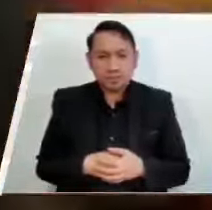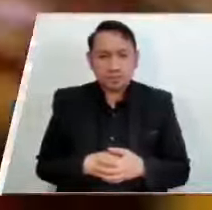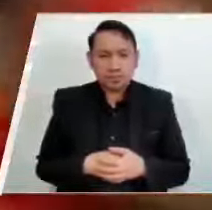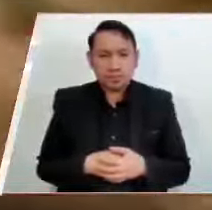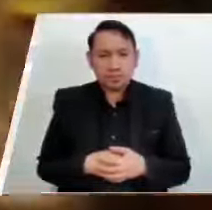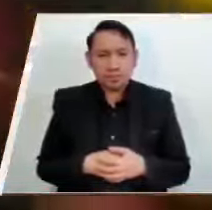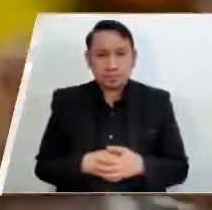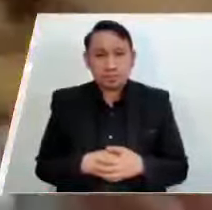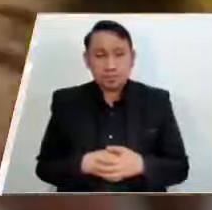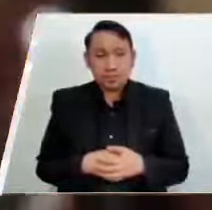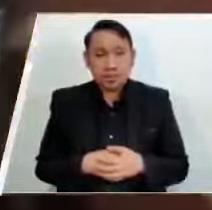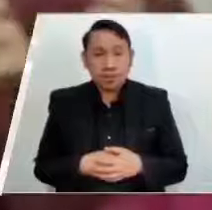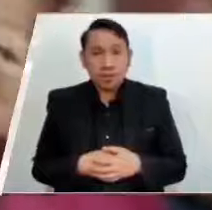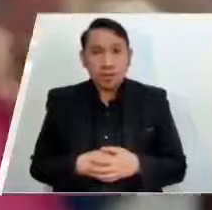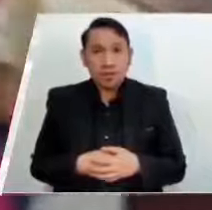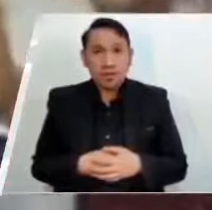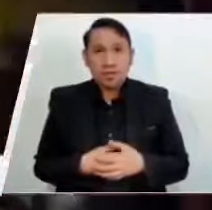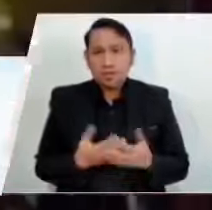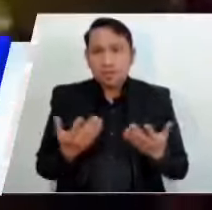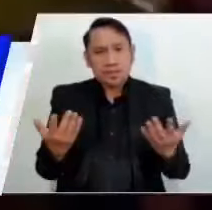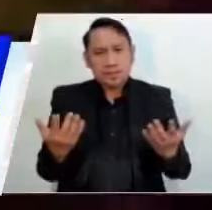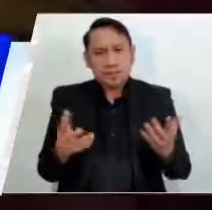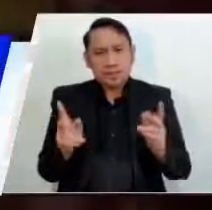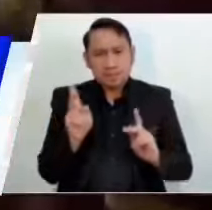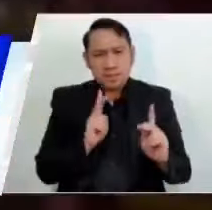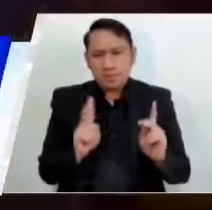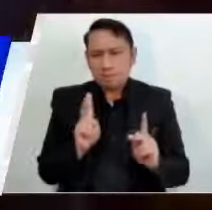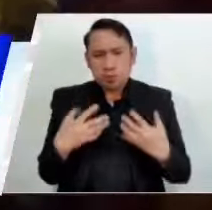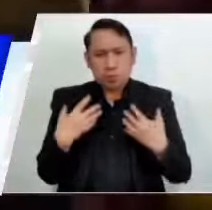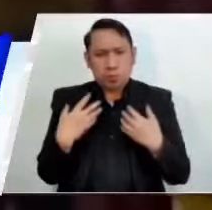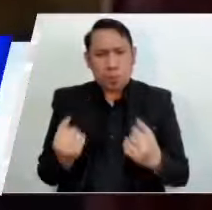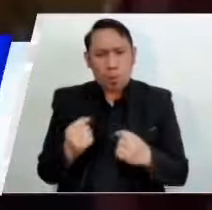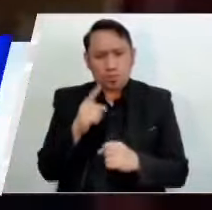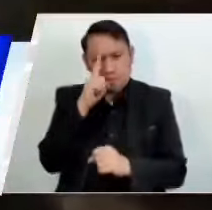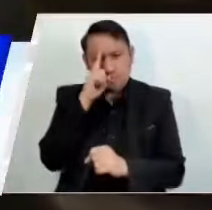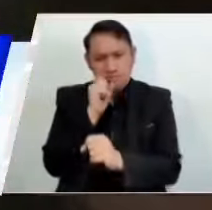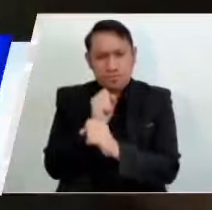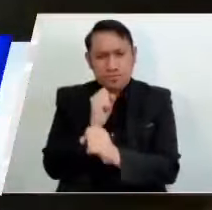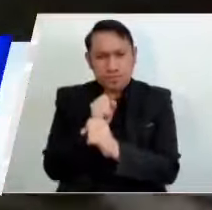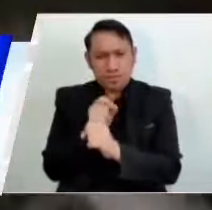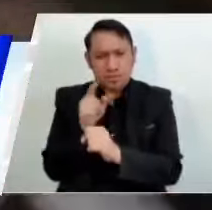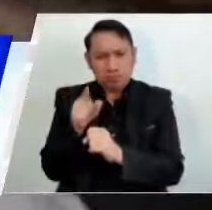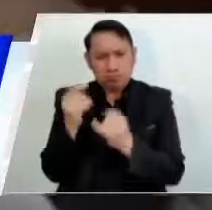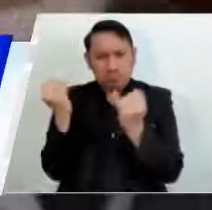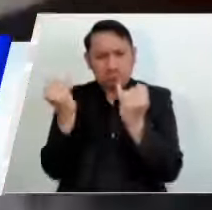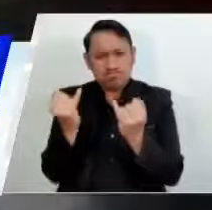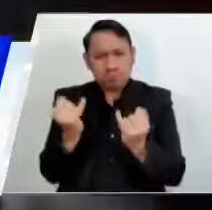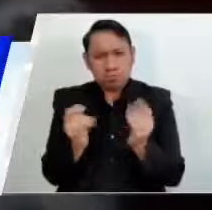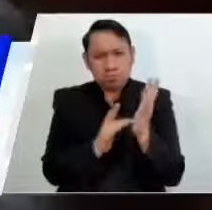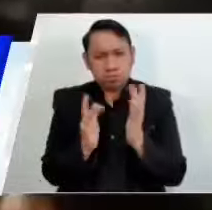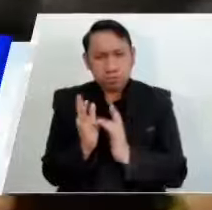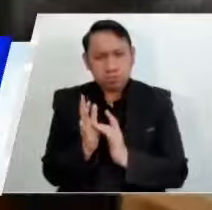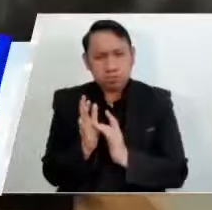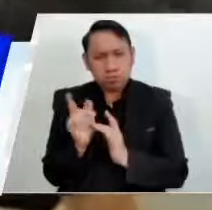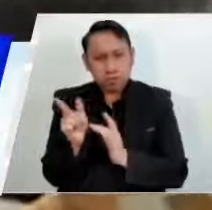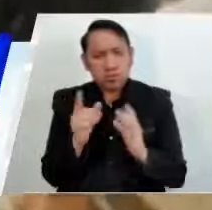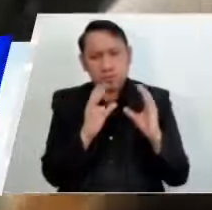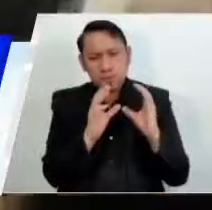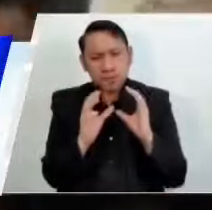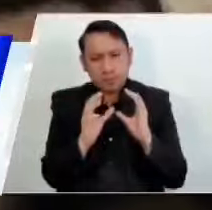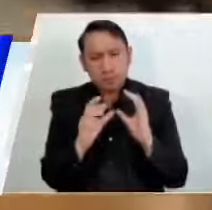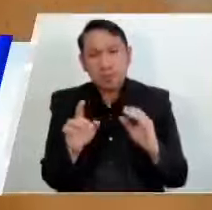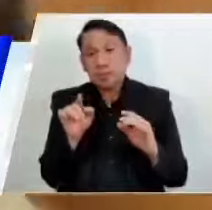Hindi matatawarang debosyon ang nasisilayan sa traslasyon ng itim na Nazareno. Kahit mahirap, pinipilit ng marami na makasampa